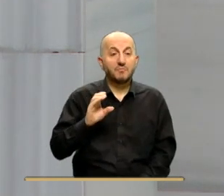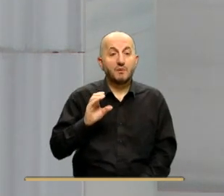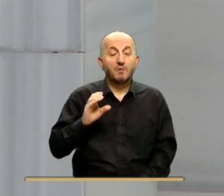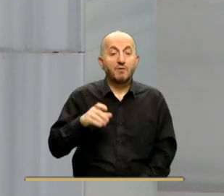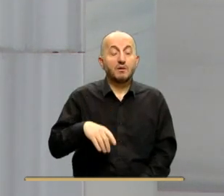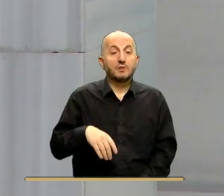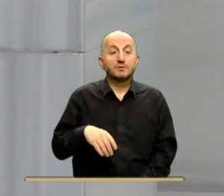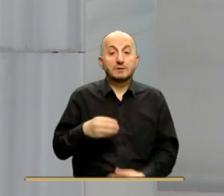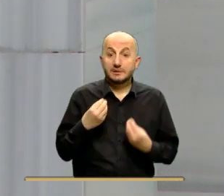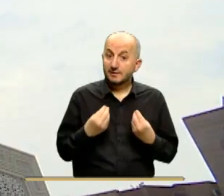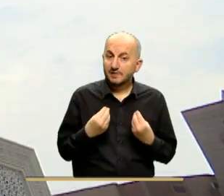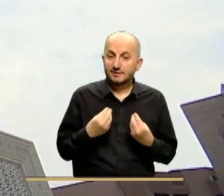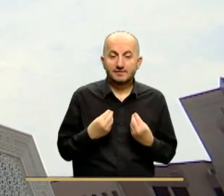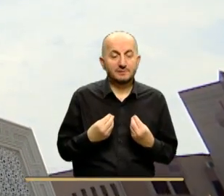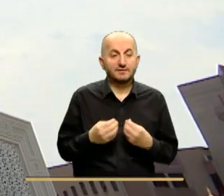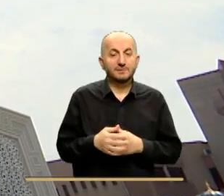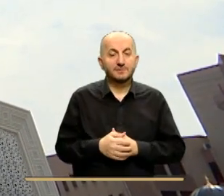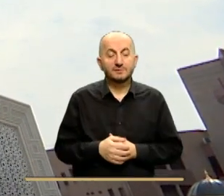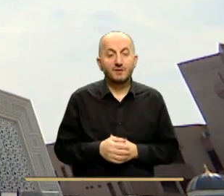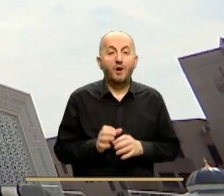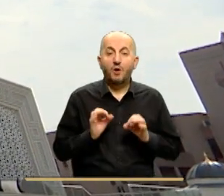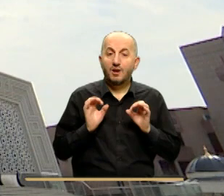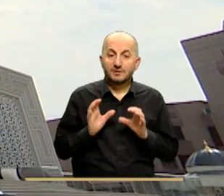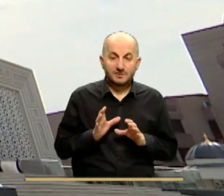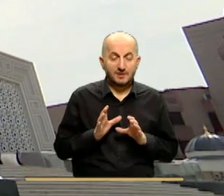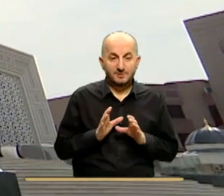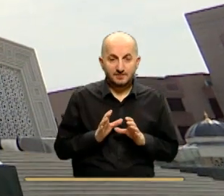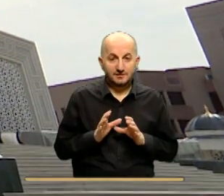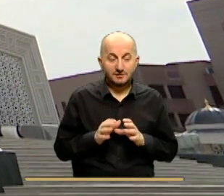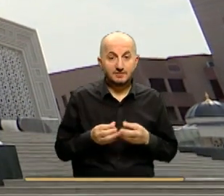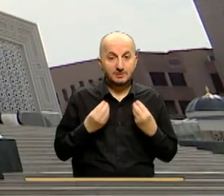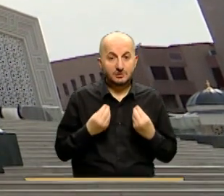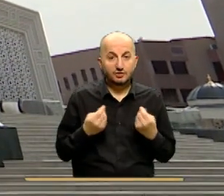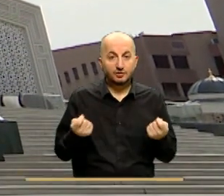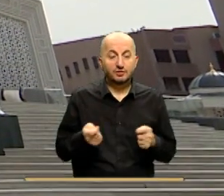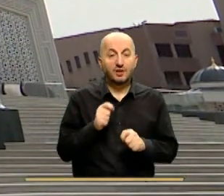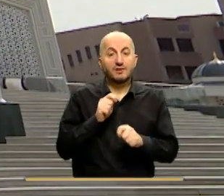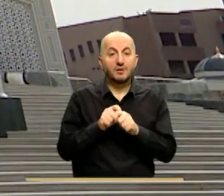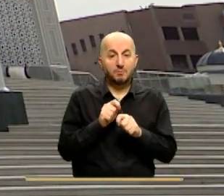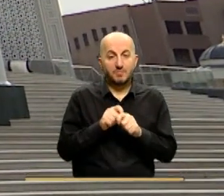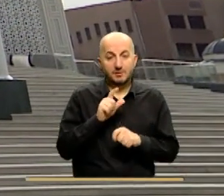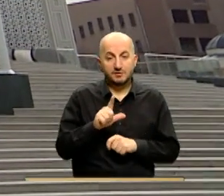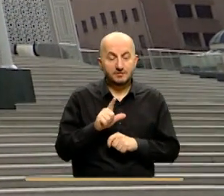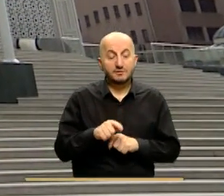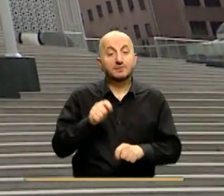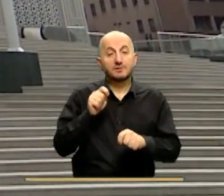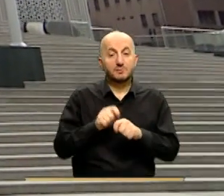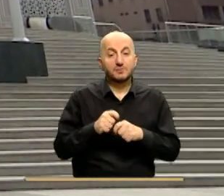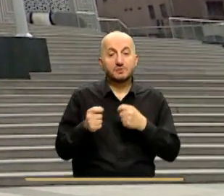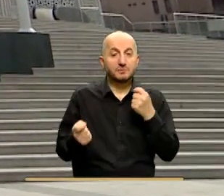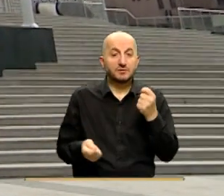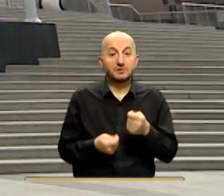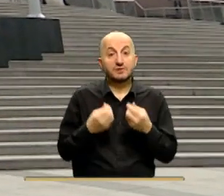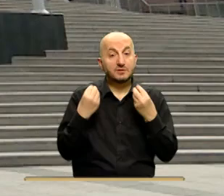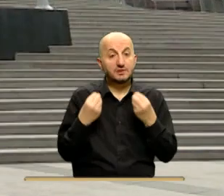mahza iyiliktir. Öyleyse iyi işler yapmalıyız. Yaptığımız işi de